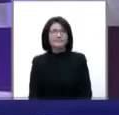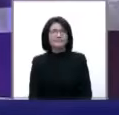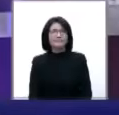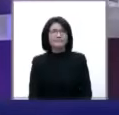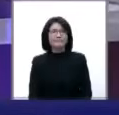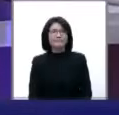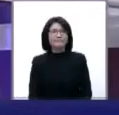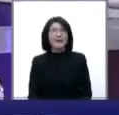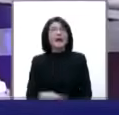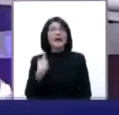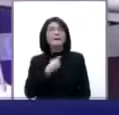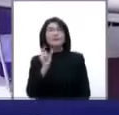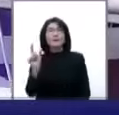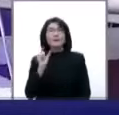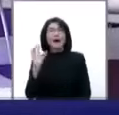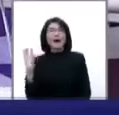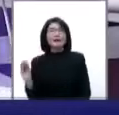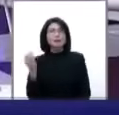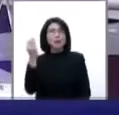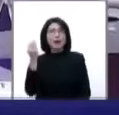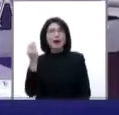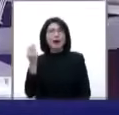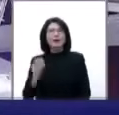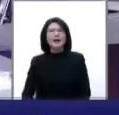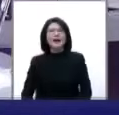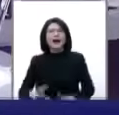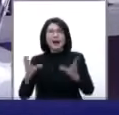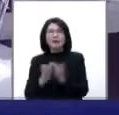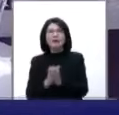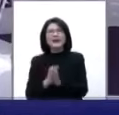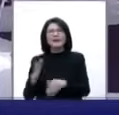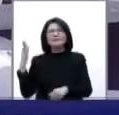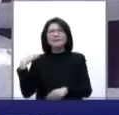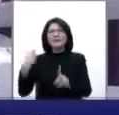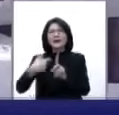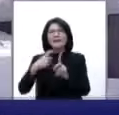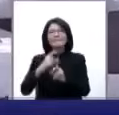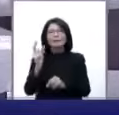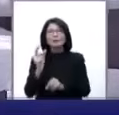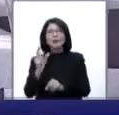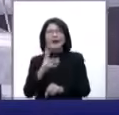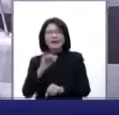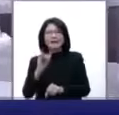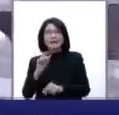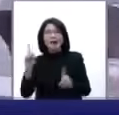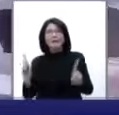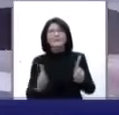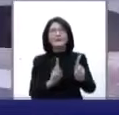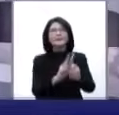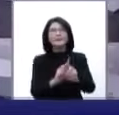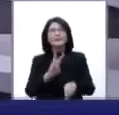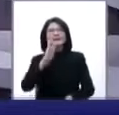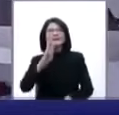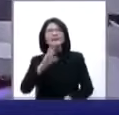baik bagi kita bahwa ada rasional argumentatif dan etika menjadi bagian yang eh terdepan di dalam pemuliaan